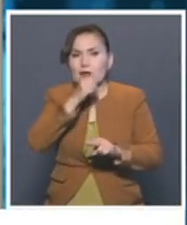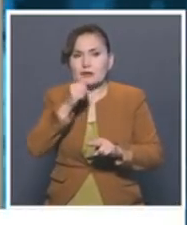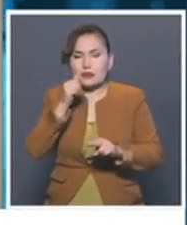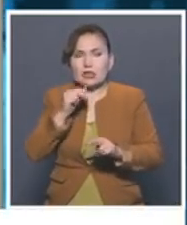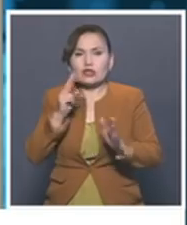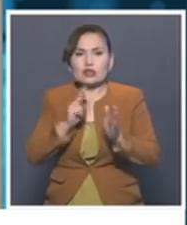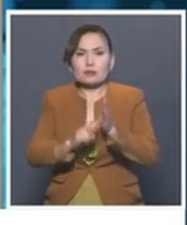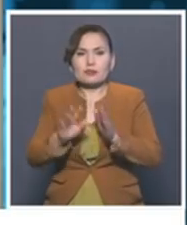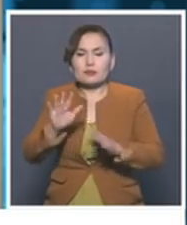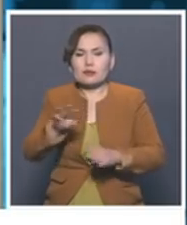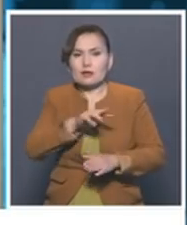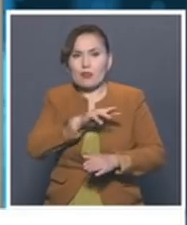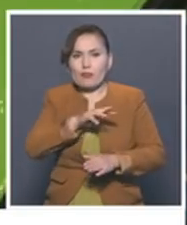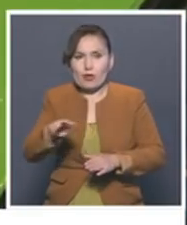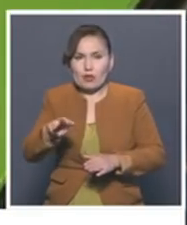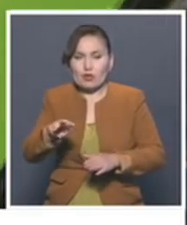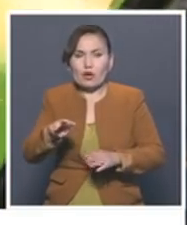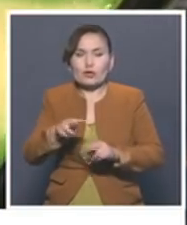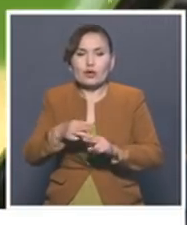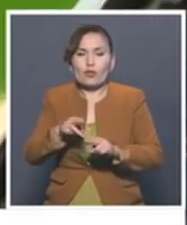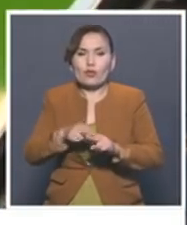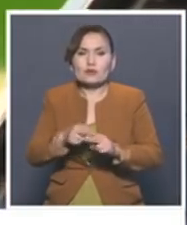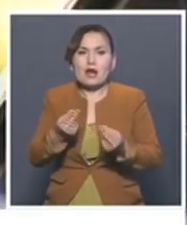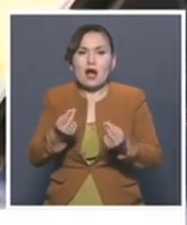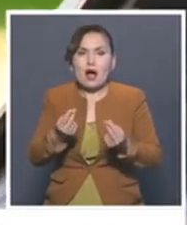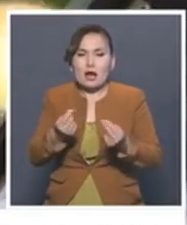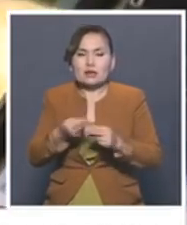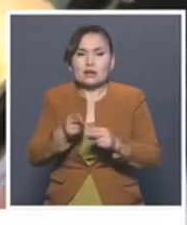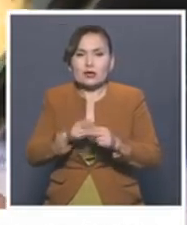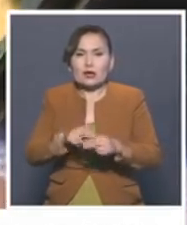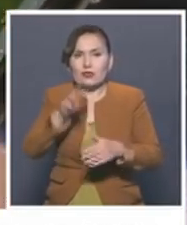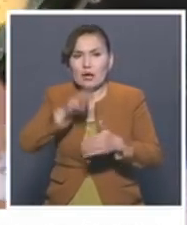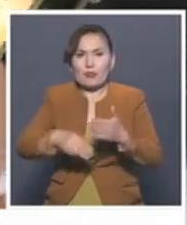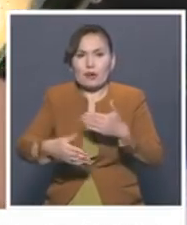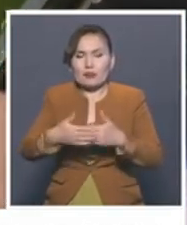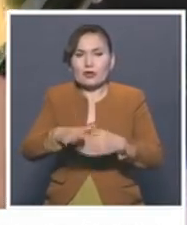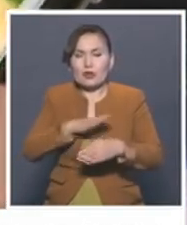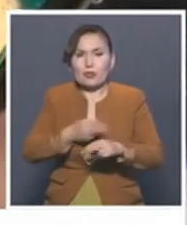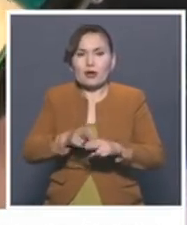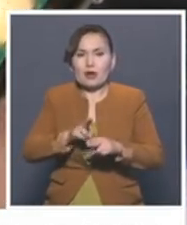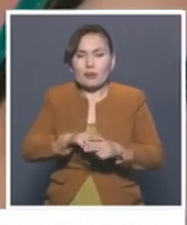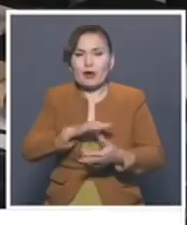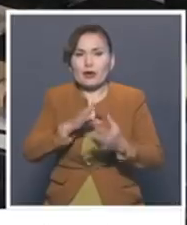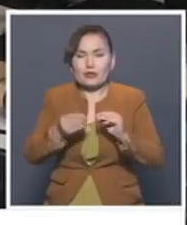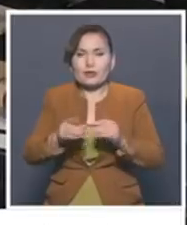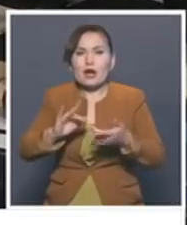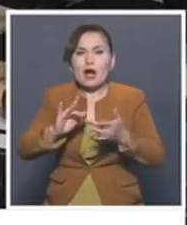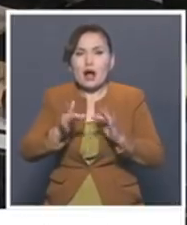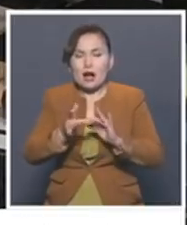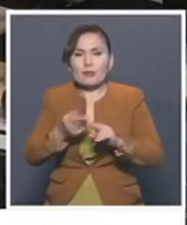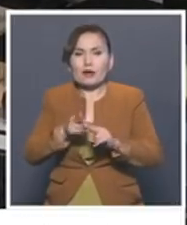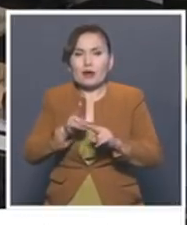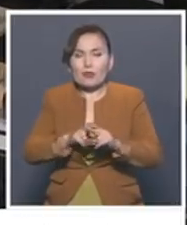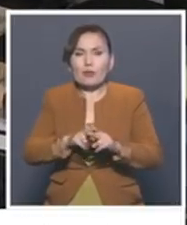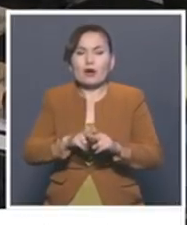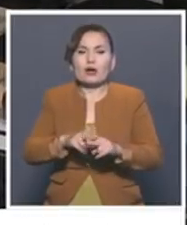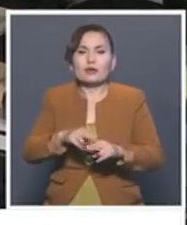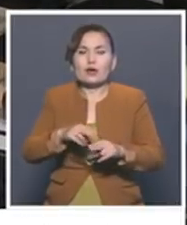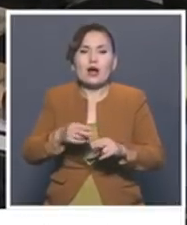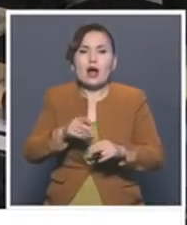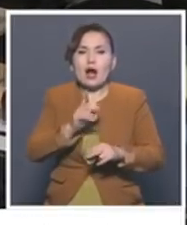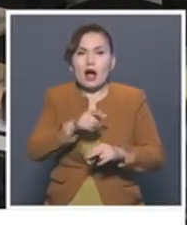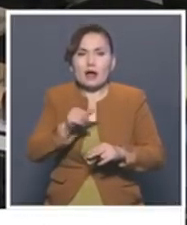теңге айыппұл төледі. Дамумедтің директоры мұның бәрін жоққа шығармады. Бірақ бұл ақпараттық жүйенің емес, керісінше